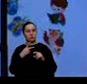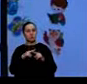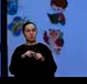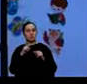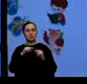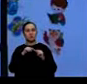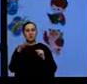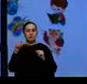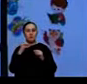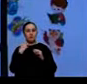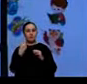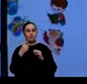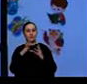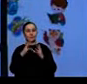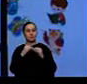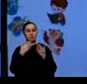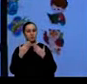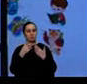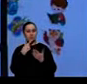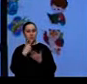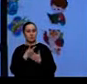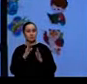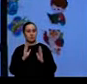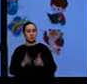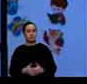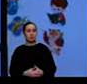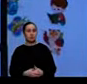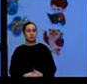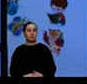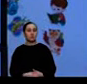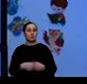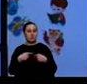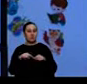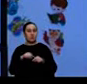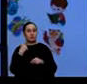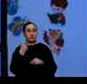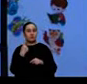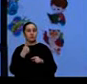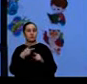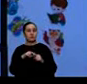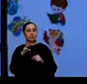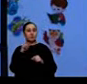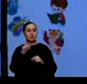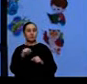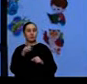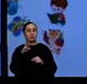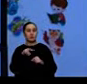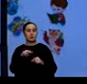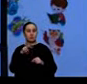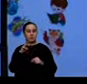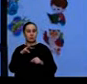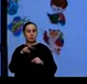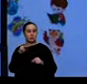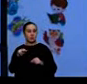mavzuyimiz uzunlik o'lchov birliklari orasidagi munosabatni ko'rib chiqamiz. Demak, birinchisi 1000